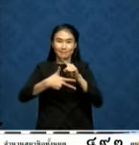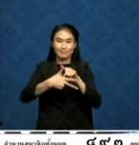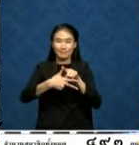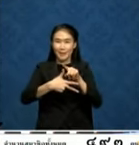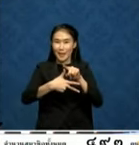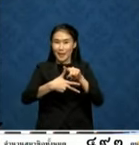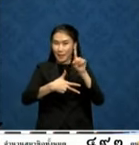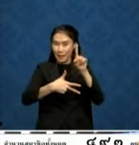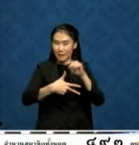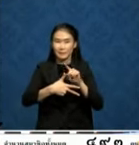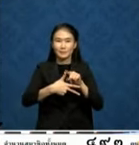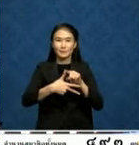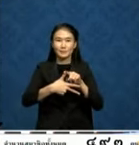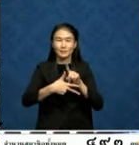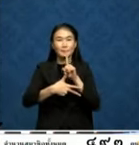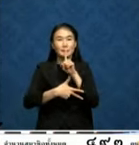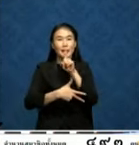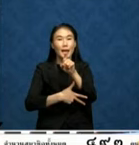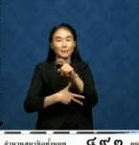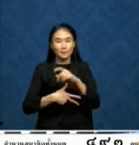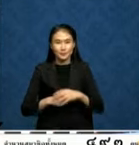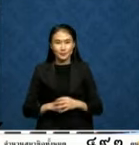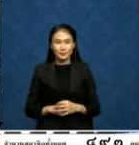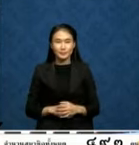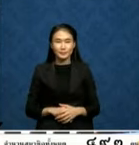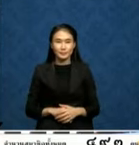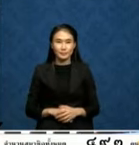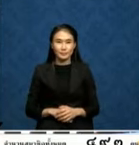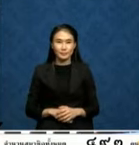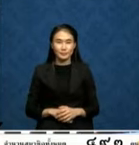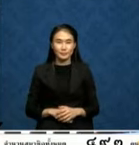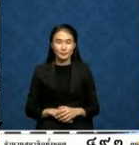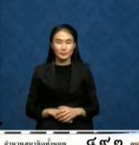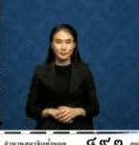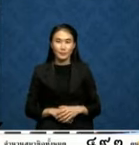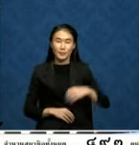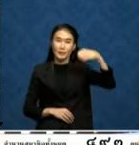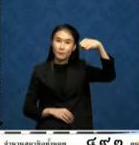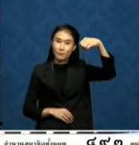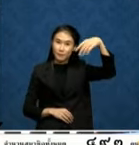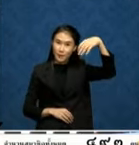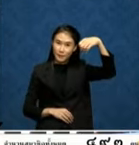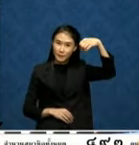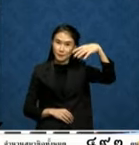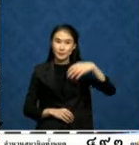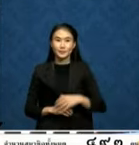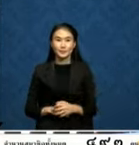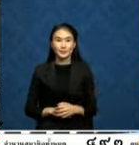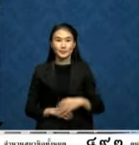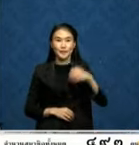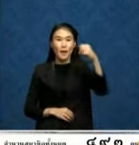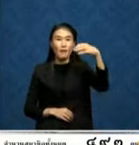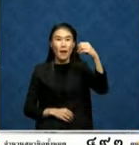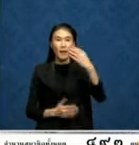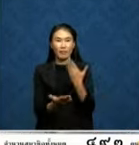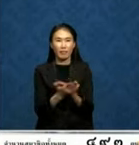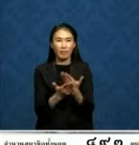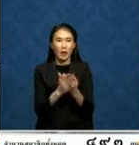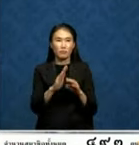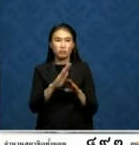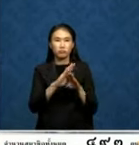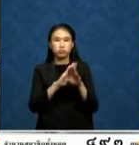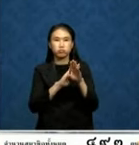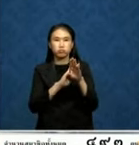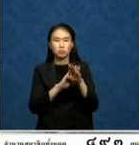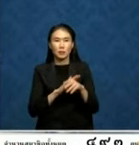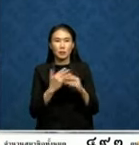แรกแน่นอนเลยครับก็คือเรื่องของค่าไฟฟ้านะครับที่จะเพิ่มสูงขึ้นนะครับ